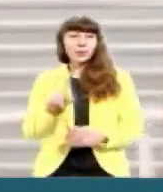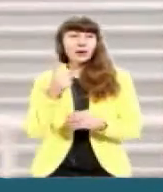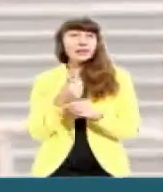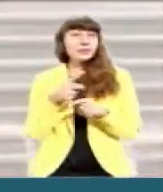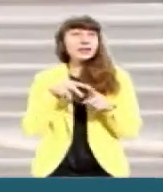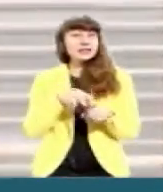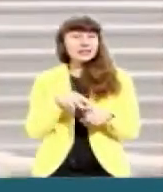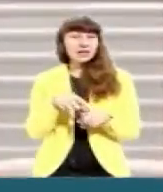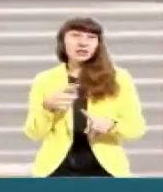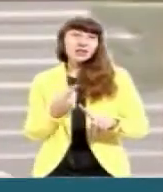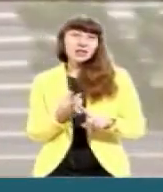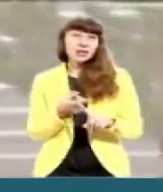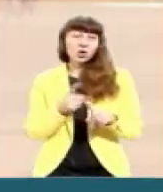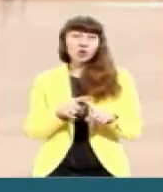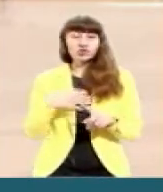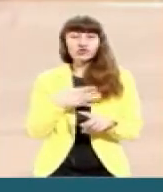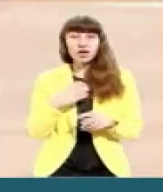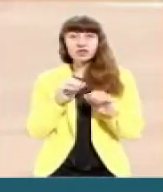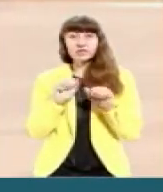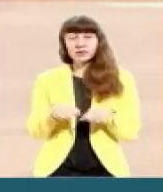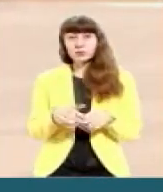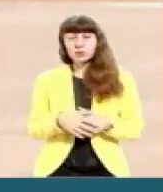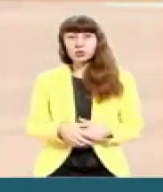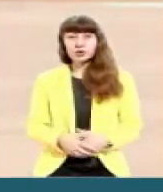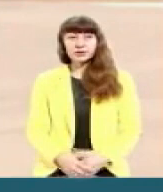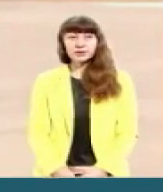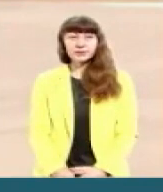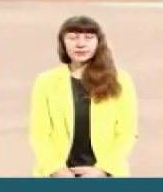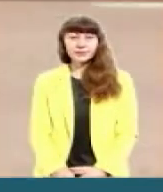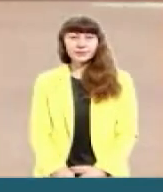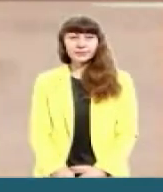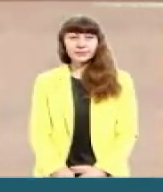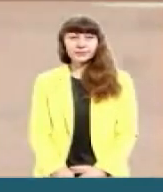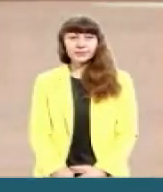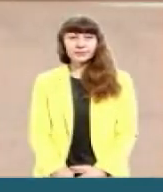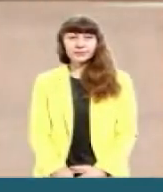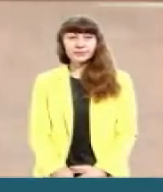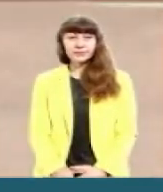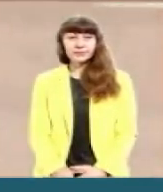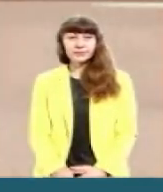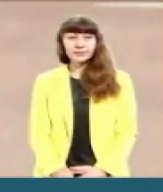данные скачки – это возможность показать всю силу, пылкость и преданность своего скакуна.